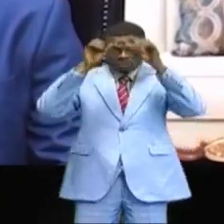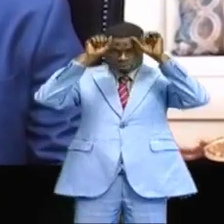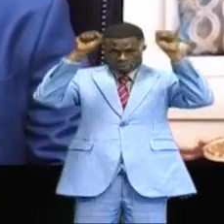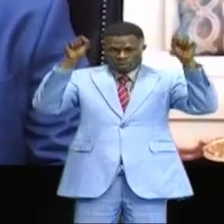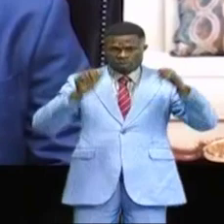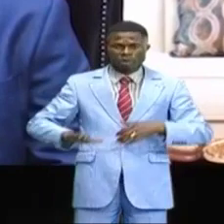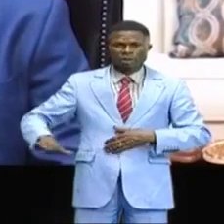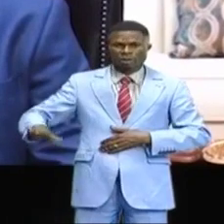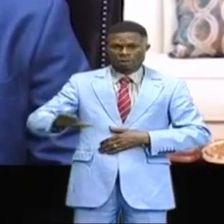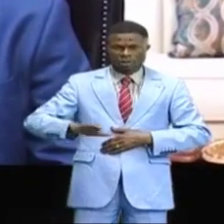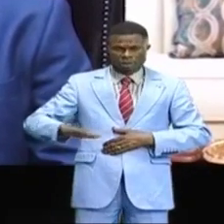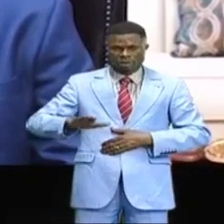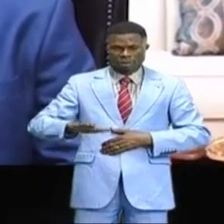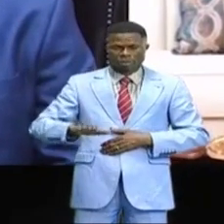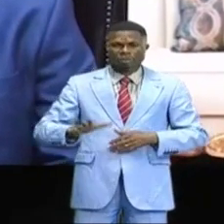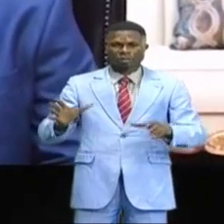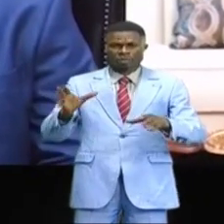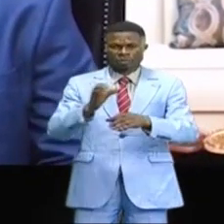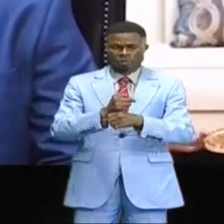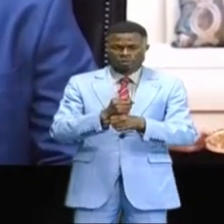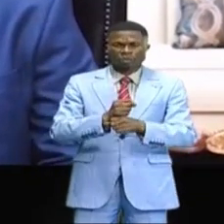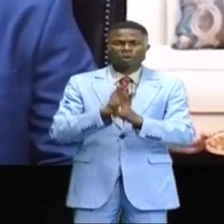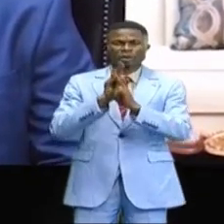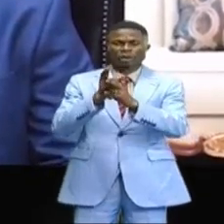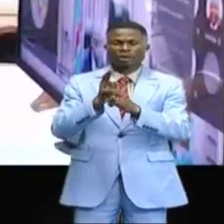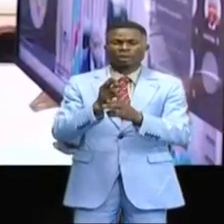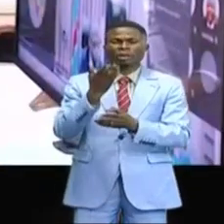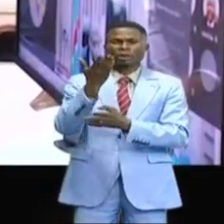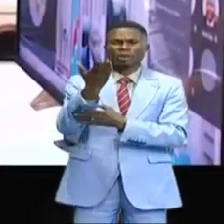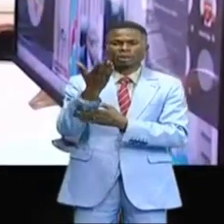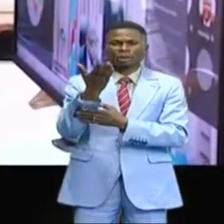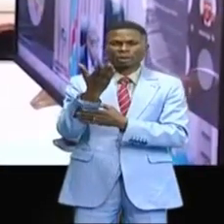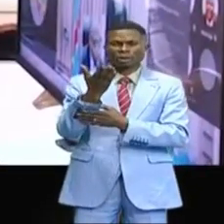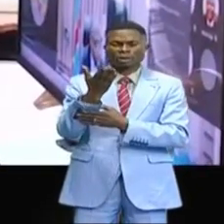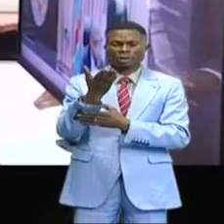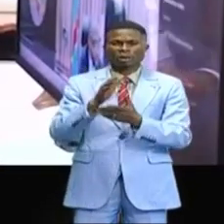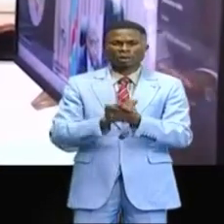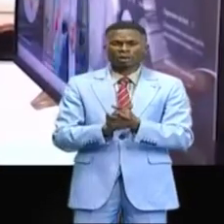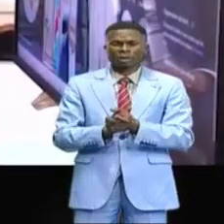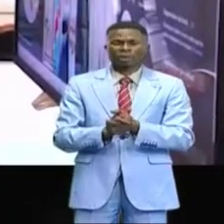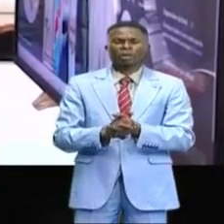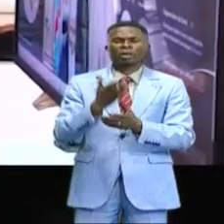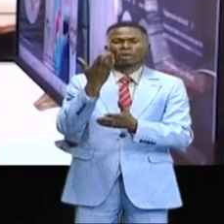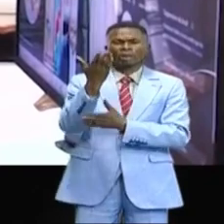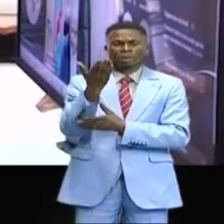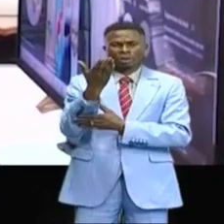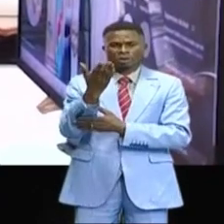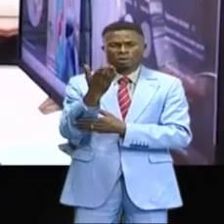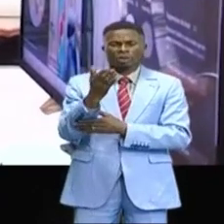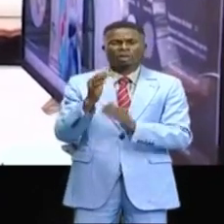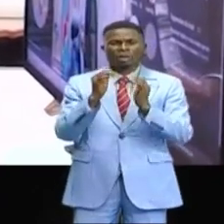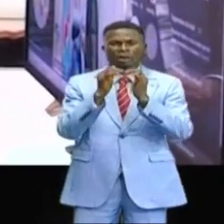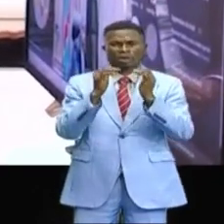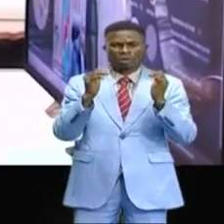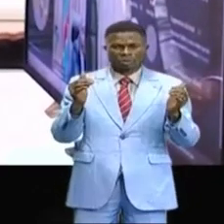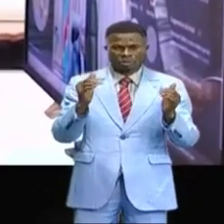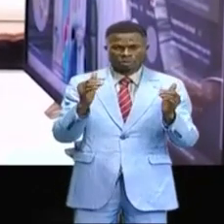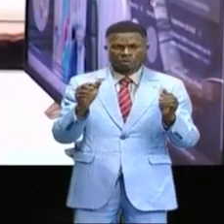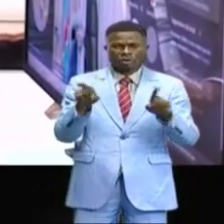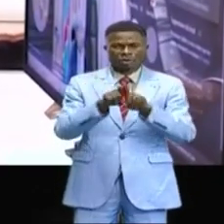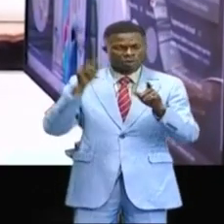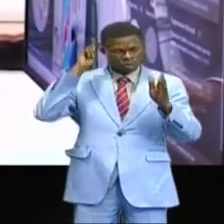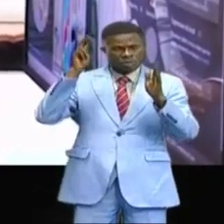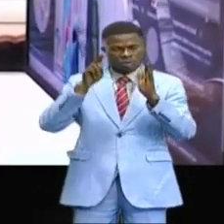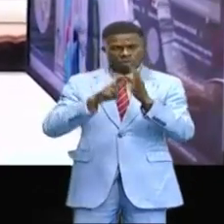la République a conclu son propos en lançant un vibrant appel au calme, comme le gouvernement